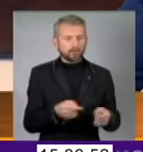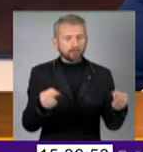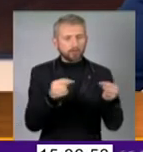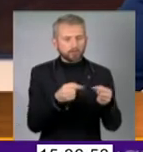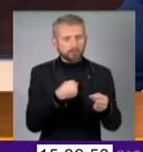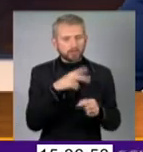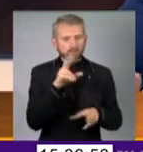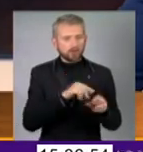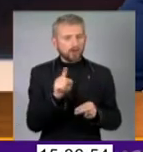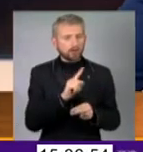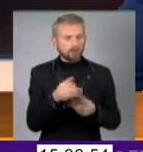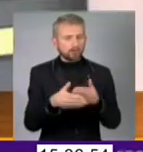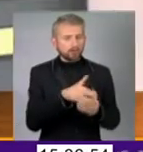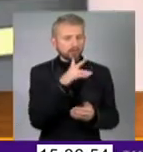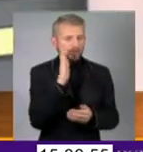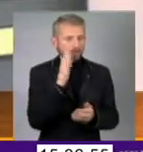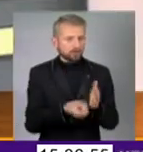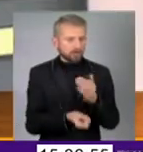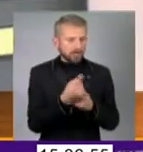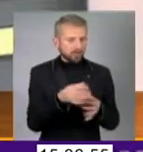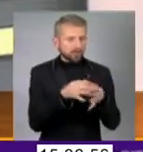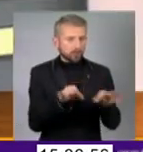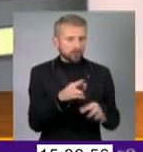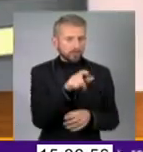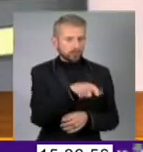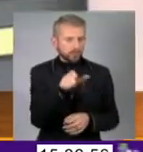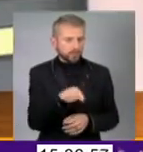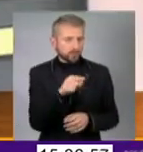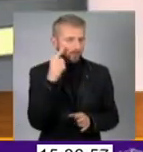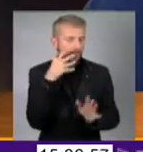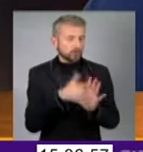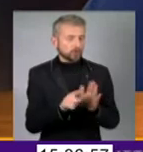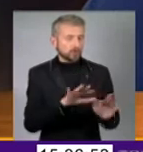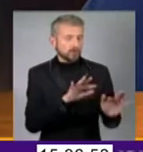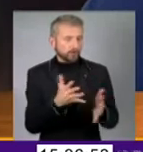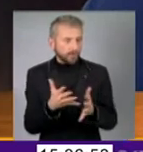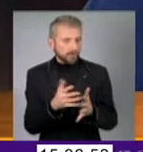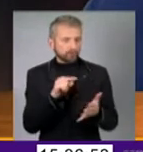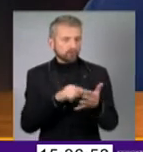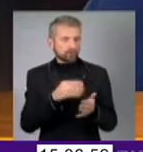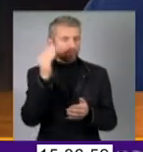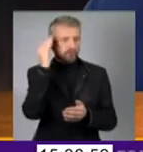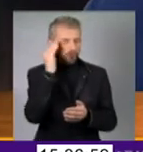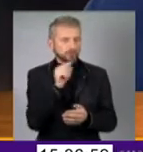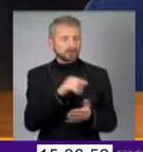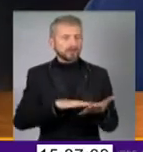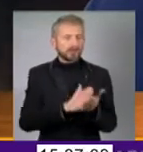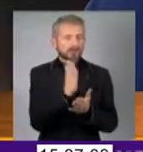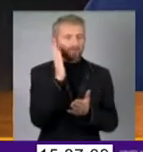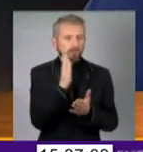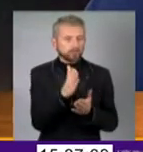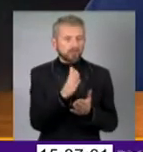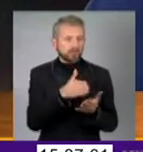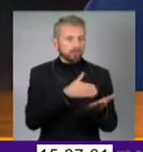я сподіваюся, що найближчим часом з'явиться в доступі для мешканців. Вони зрозуміють, що відбувається. З точки зору, на цій карті буде